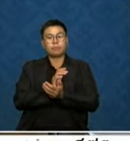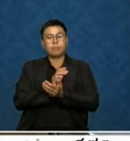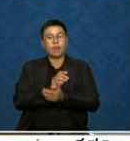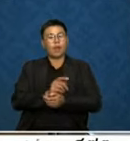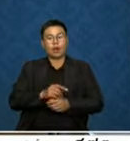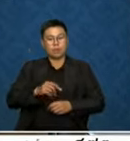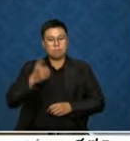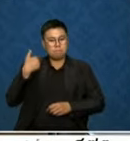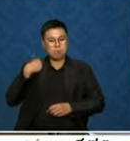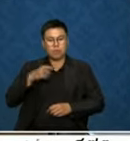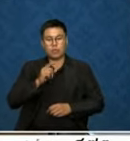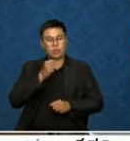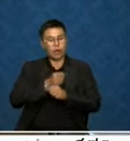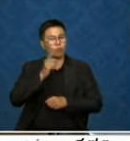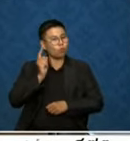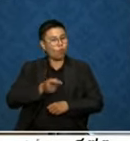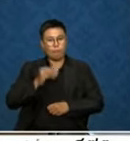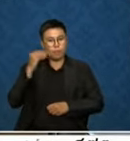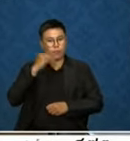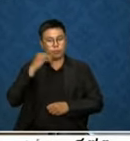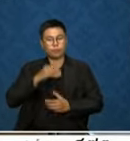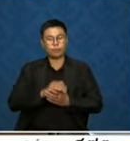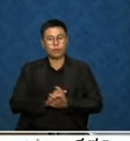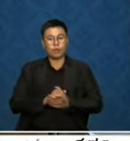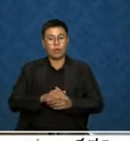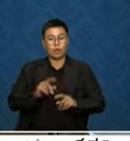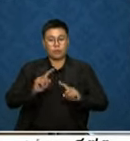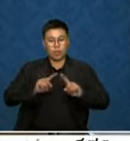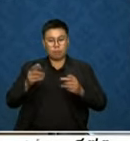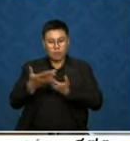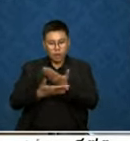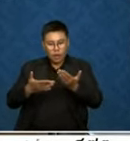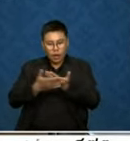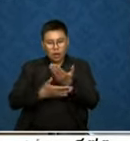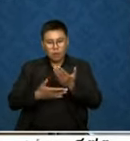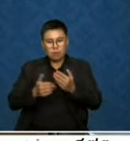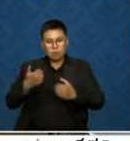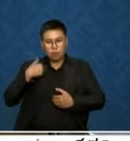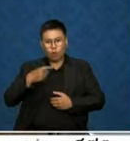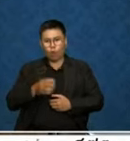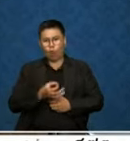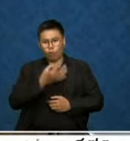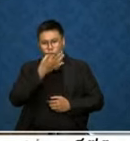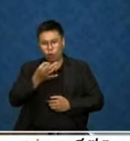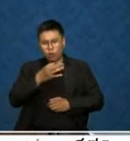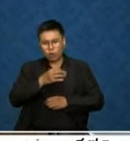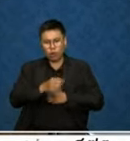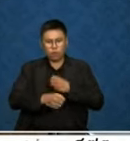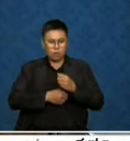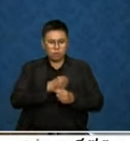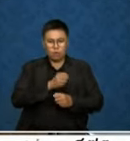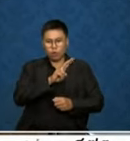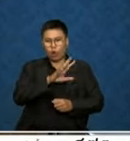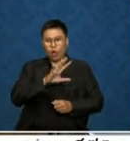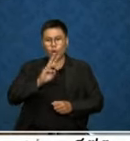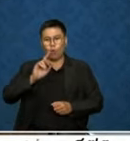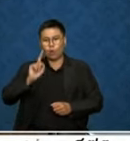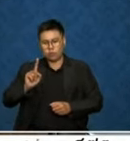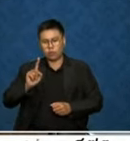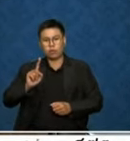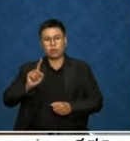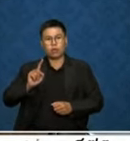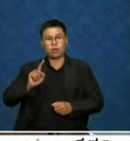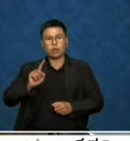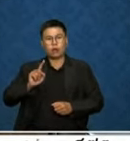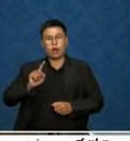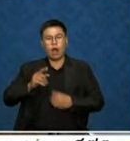วครับที่ยังไม่ได้มีการพิจารณาจากหน่วยงานรัฐเลยนะครับทั้งที่มีการร้องเรียนกันมาแล้วตั้งแต่ปี2561ครับคือ